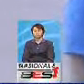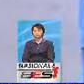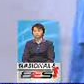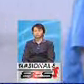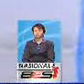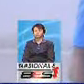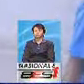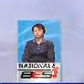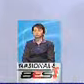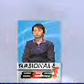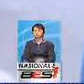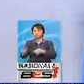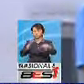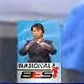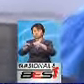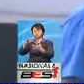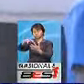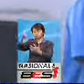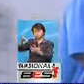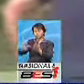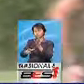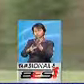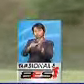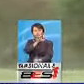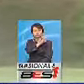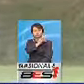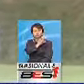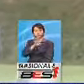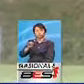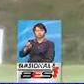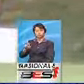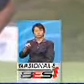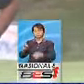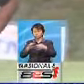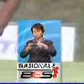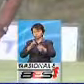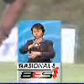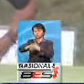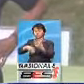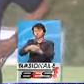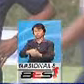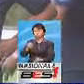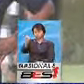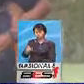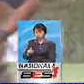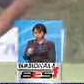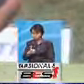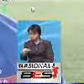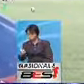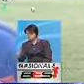team mengulas tentang pemilihan pembantu jurulatih Frank bernhard menjelaskan kesemua calon sedang